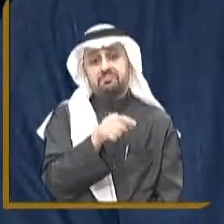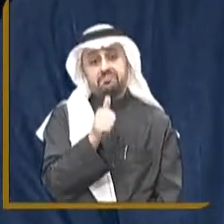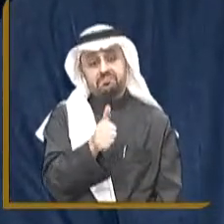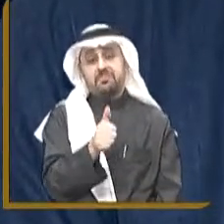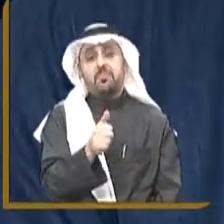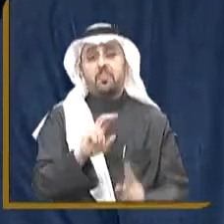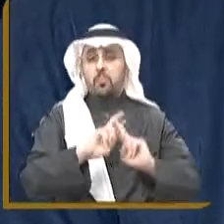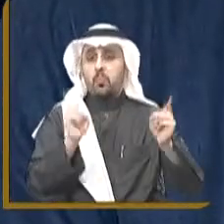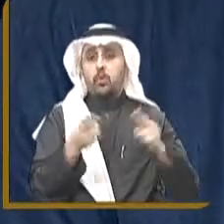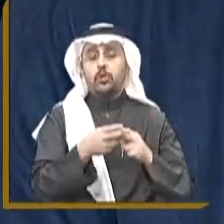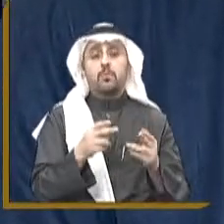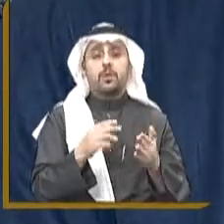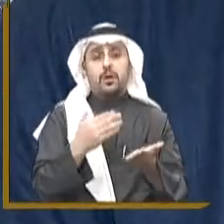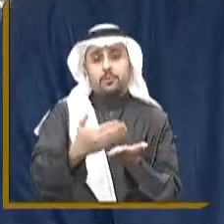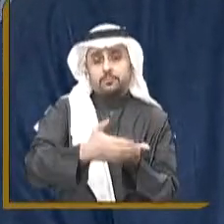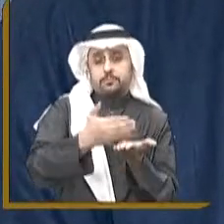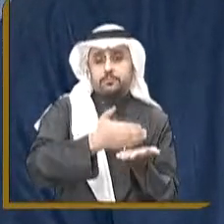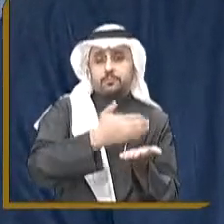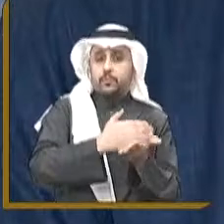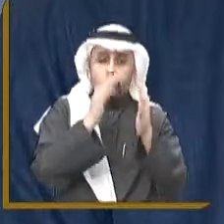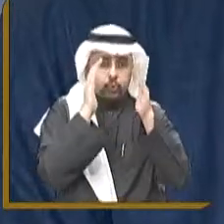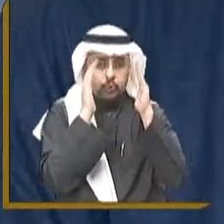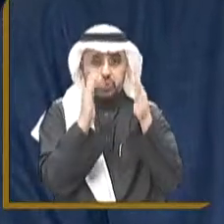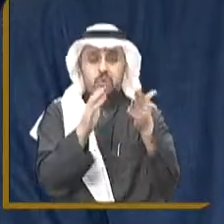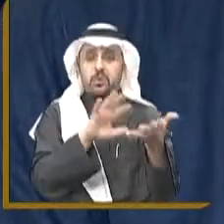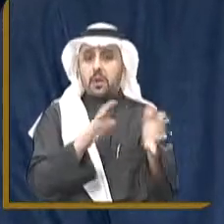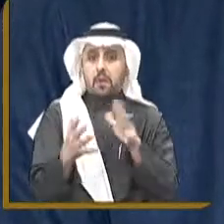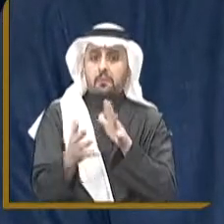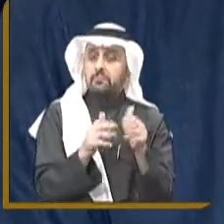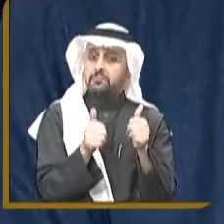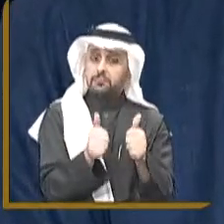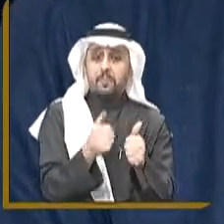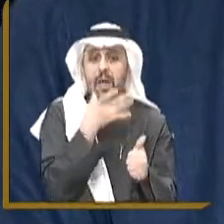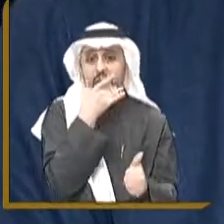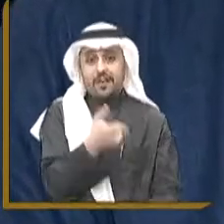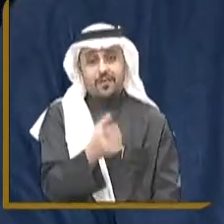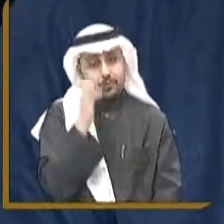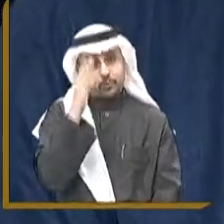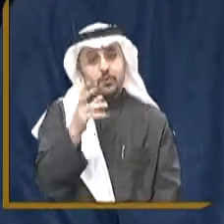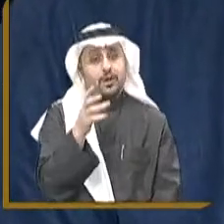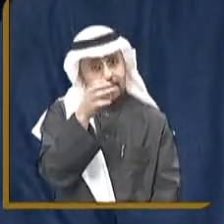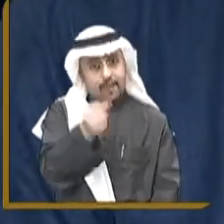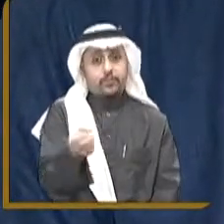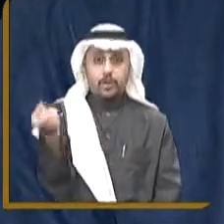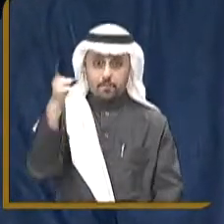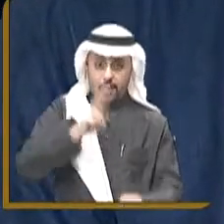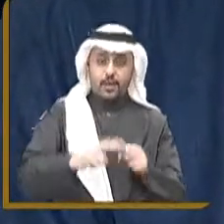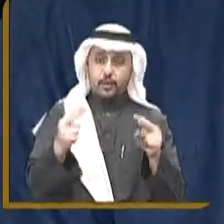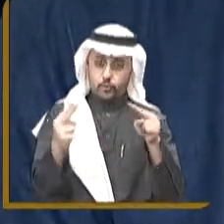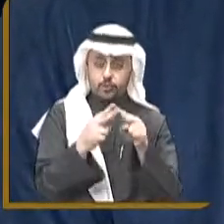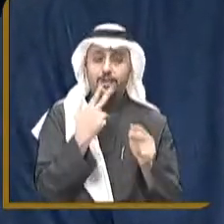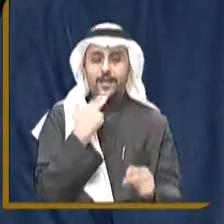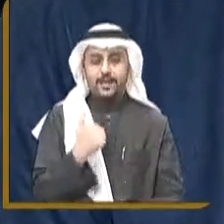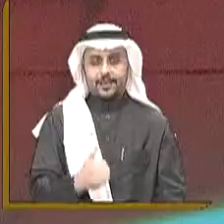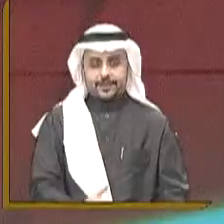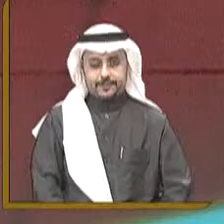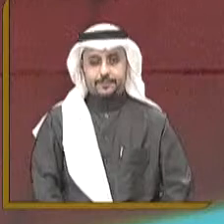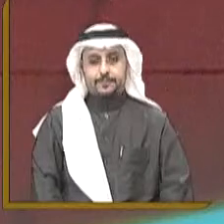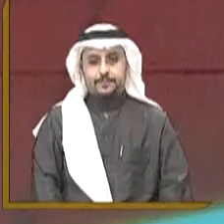مقر المؤتمر العاشر للشبكات الكهربائية الذكية بمدينة الرياض، شكرا جزيلا لك ونلتقيك على خير بإذن الله.